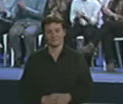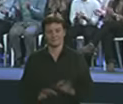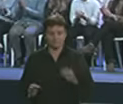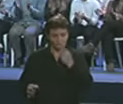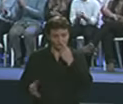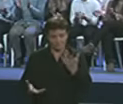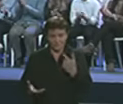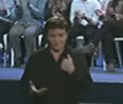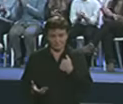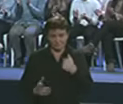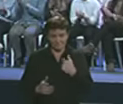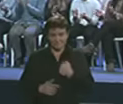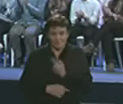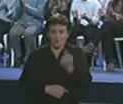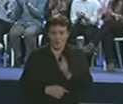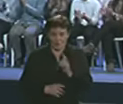visiblement, je n'étais pas seul.